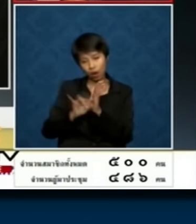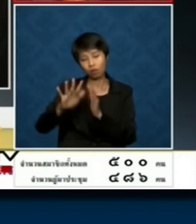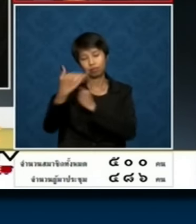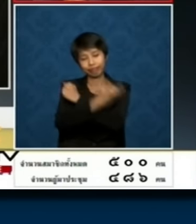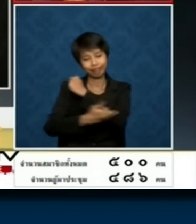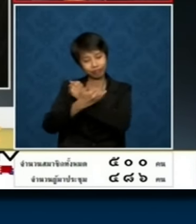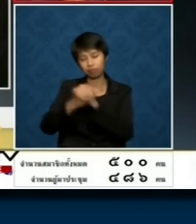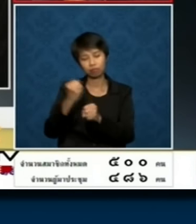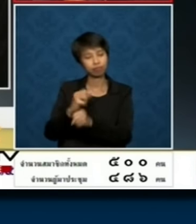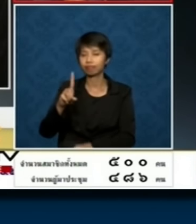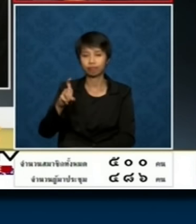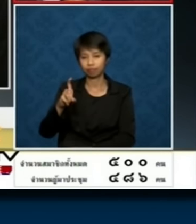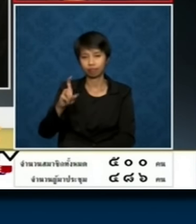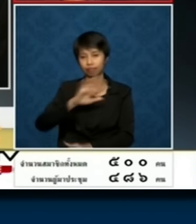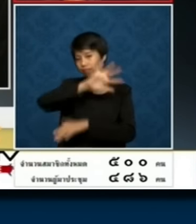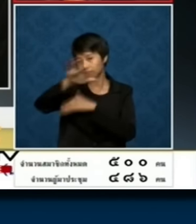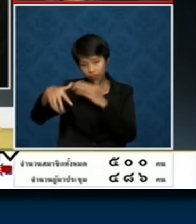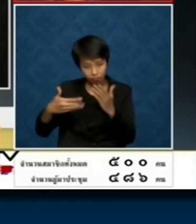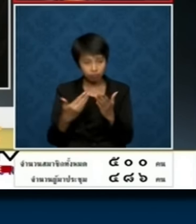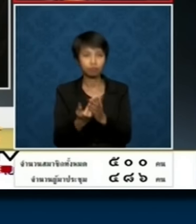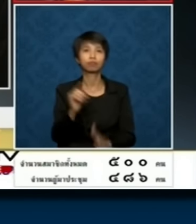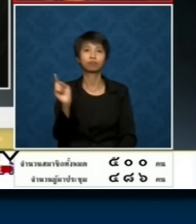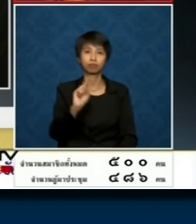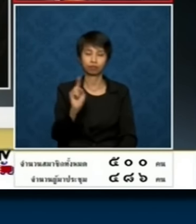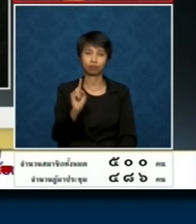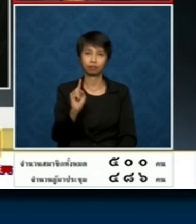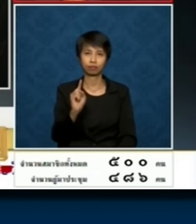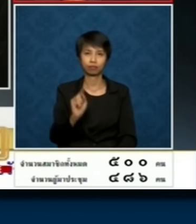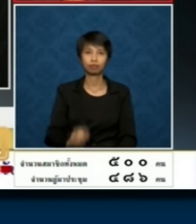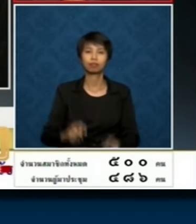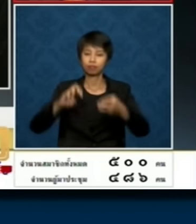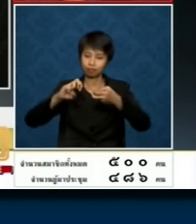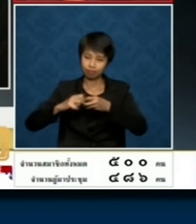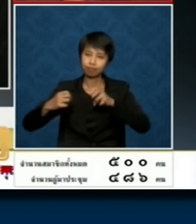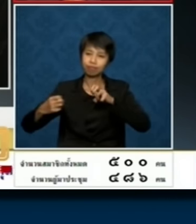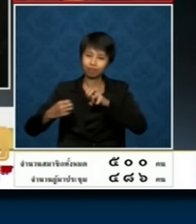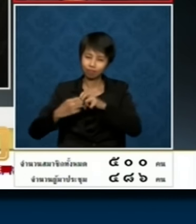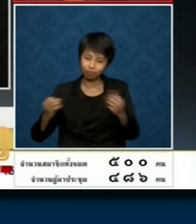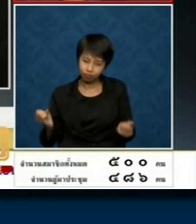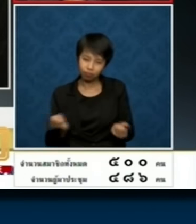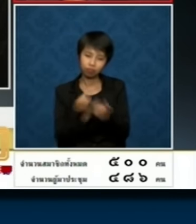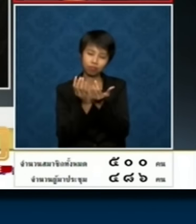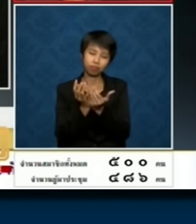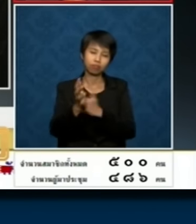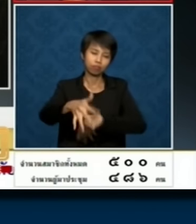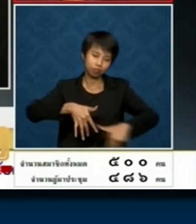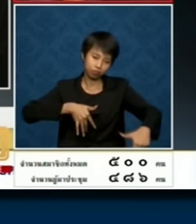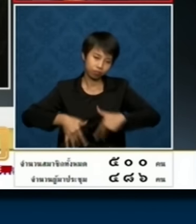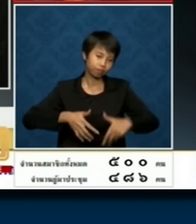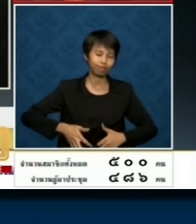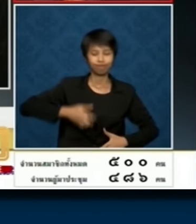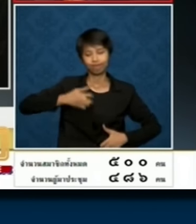รัฐสภาว่าจะให้ความสำคัญกับการป้องกันภัยคุกคามข้ามชาติและการเพิ่มความปลอดภัยทางไซเบอร์นอกจากนี้นโยบายโดยพรรค